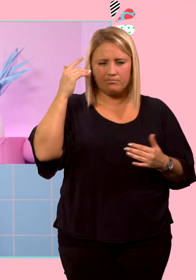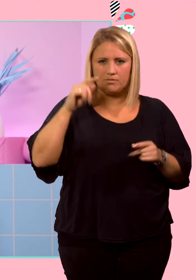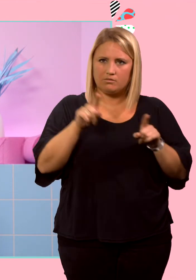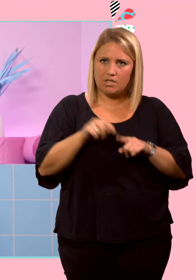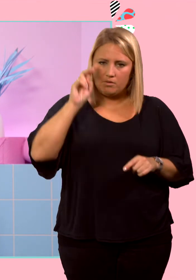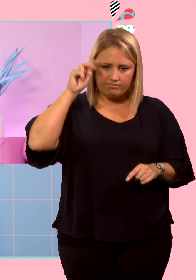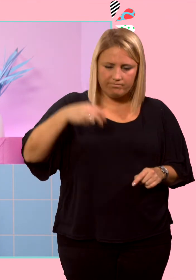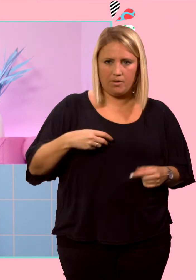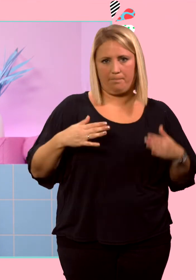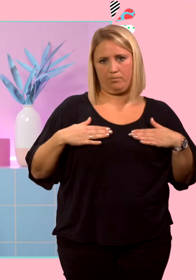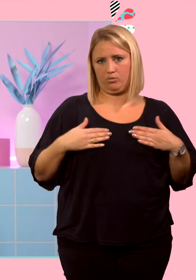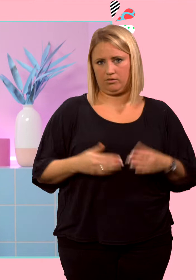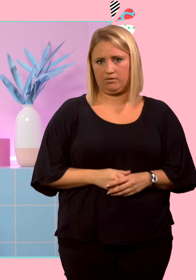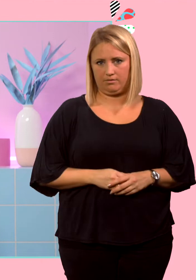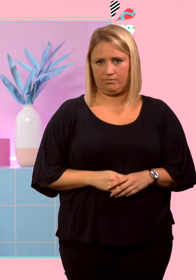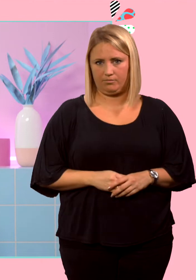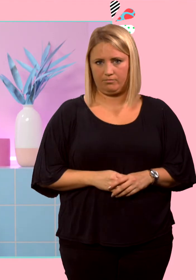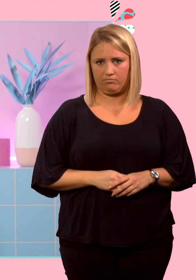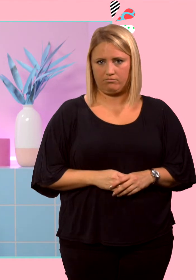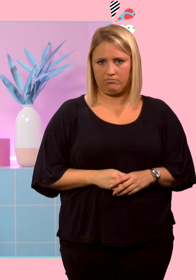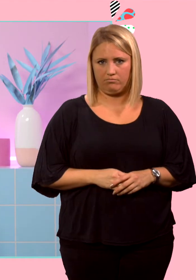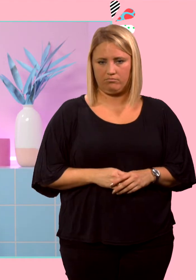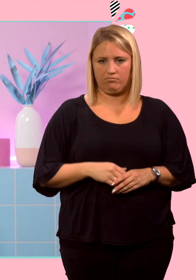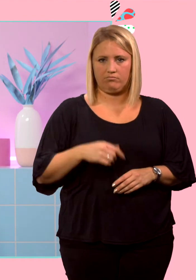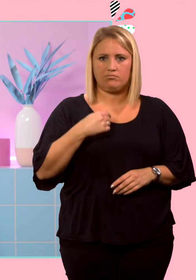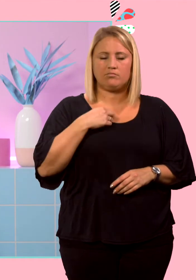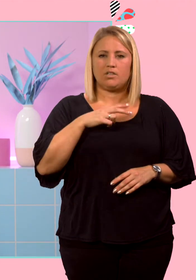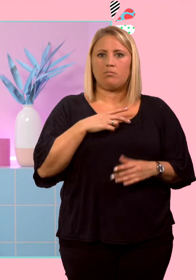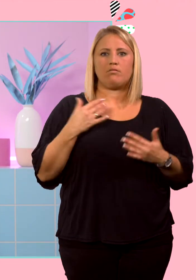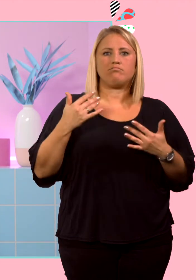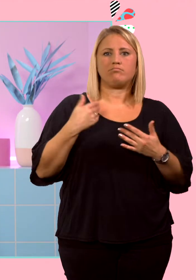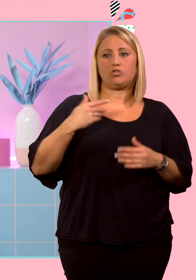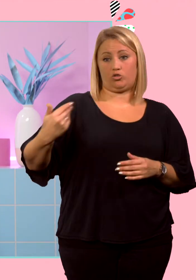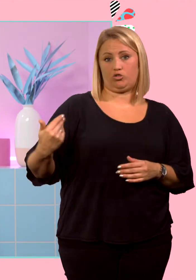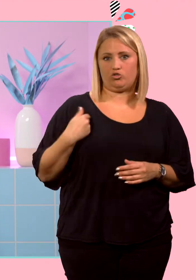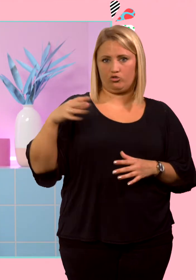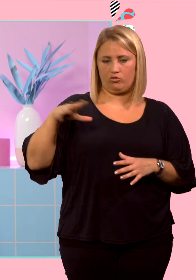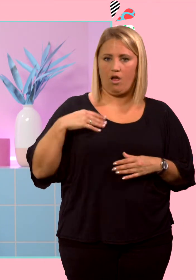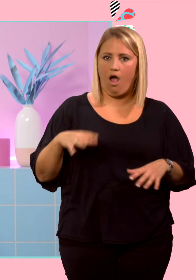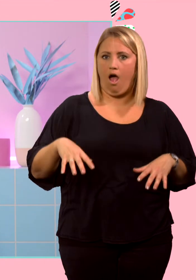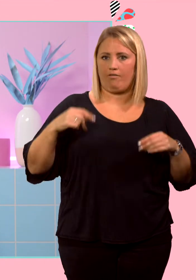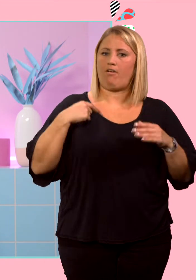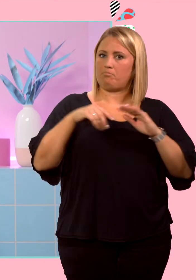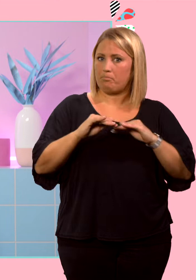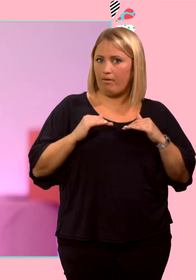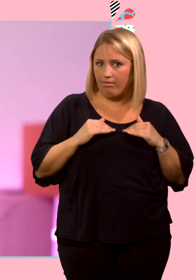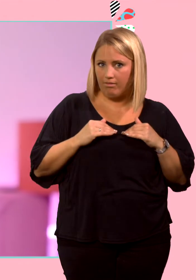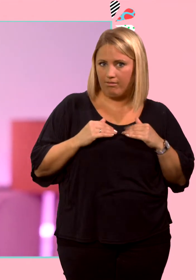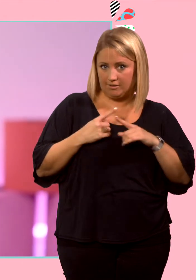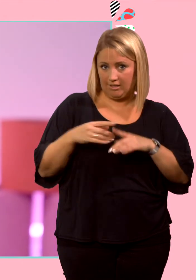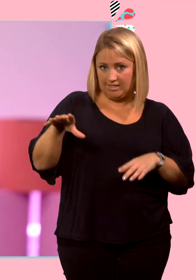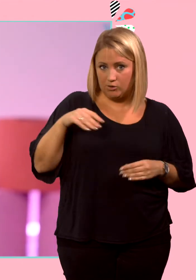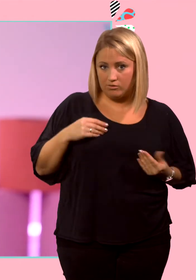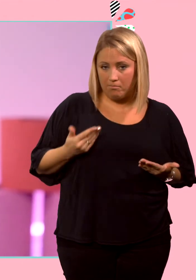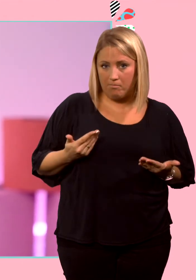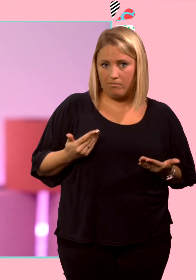immer bei meinen Brüsten gewesen sind. Irgendwann habe ich dann natürlich mit meinem Freund angefangen, körperlich zu interagieren. Und